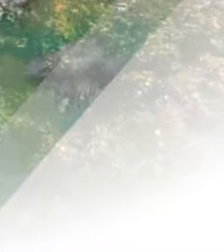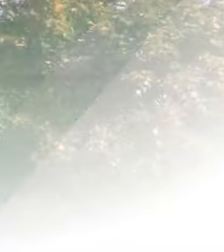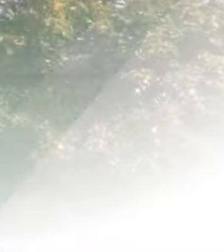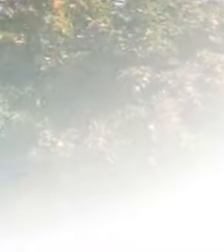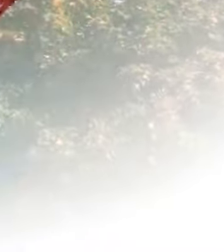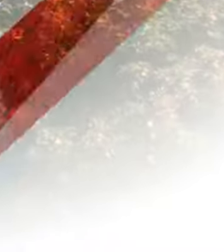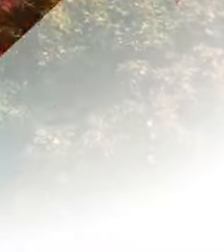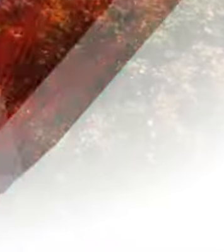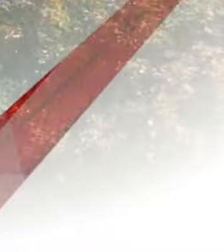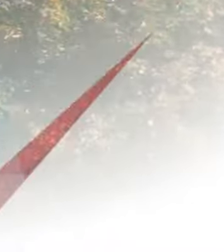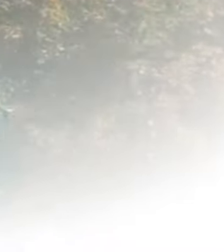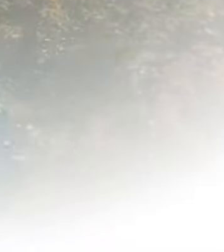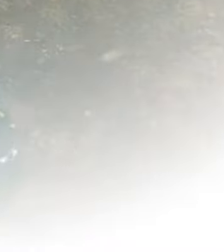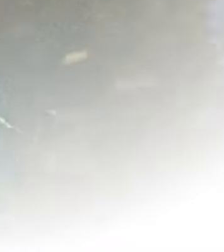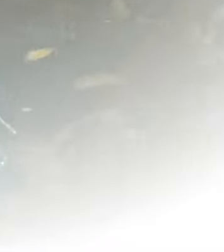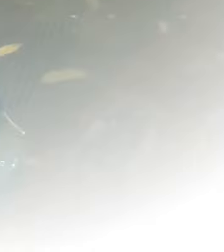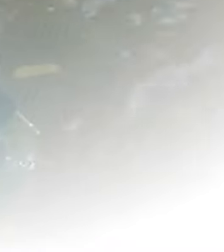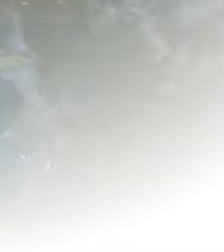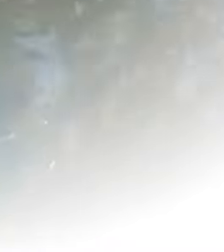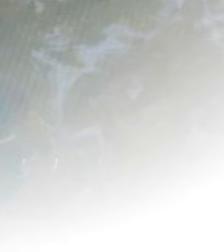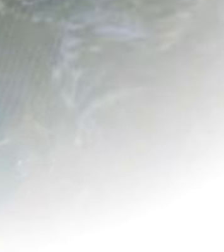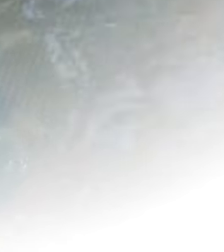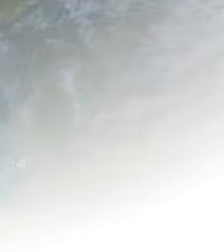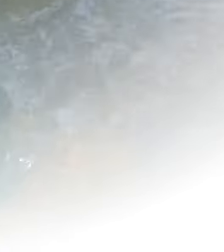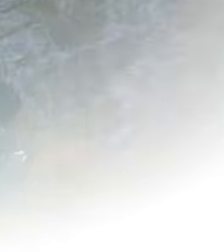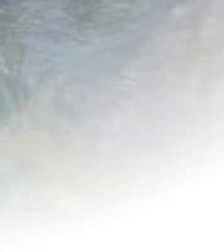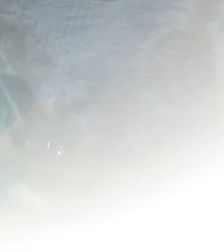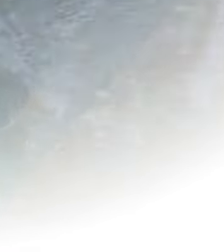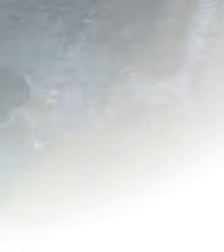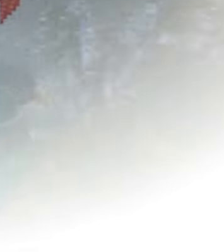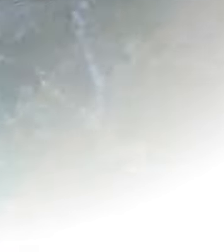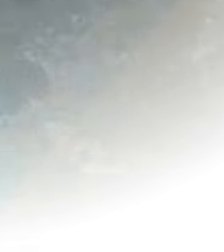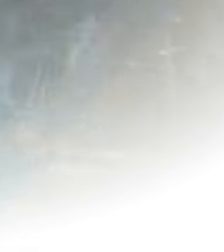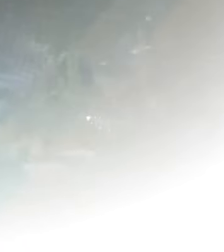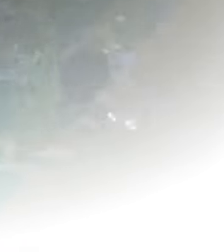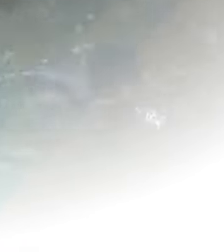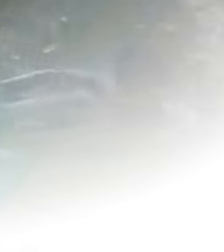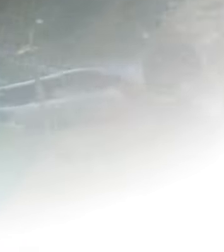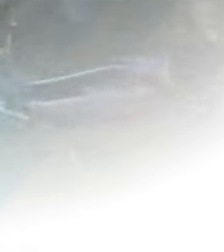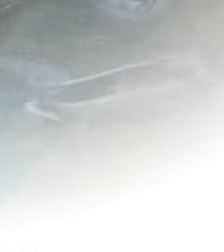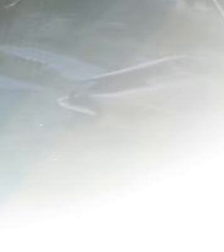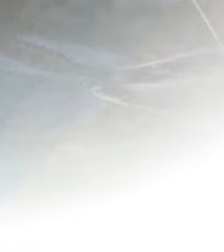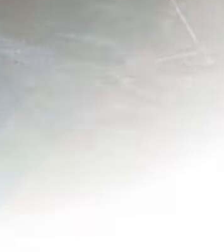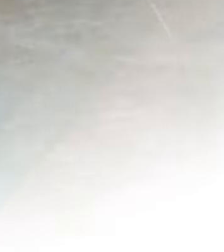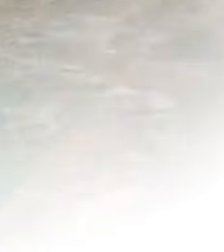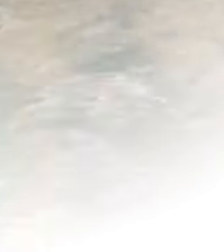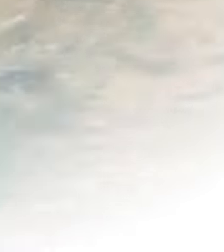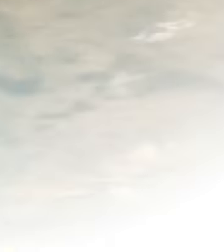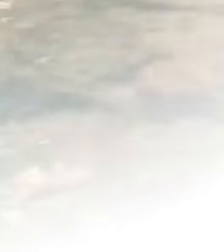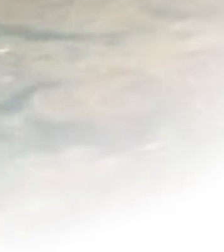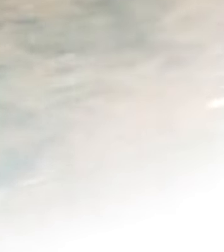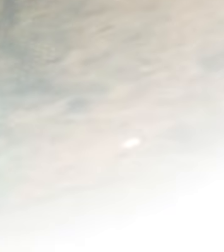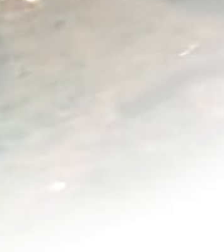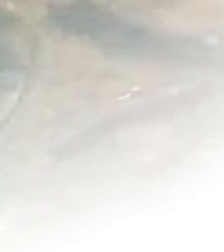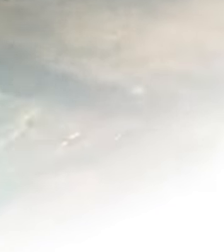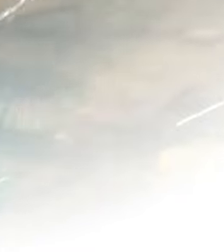у беларусаў-католікаў. На гэта свята абавязкова варылі кашу, ставілі на стол шклянку вады, клалі